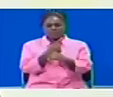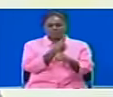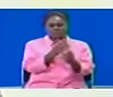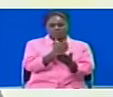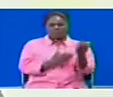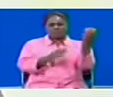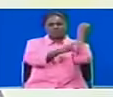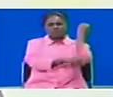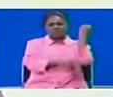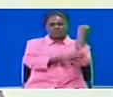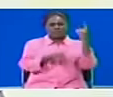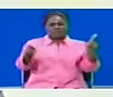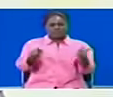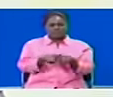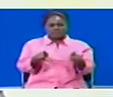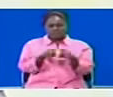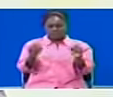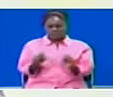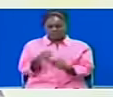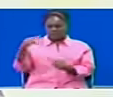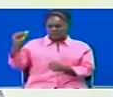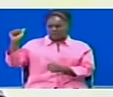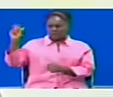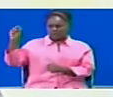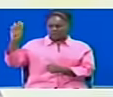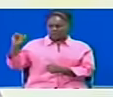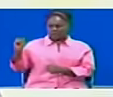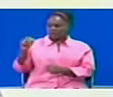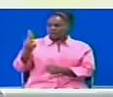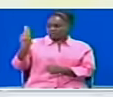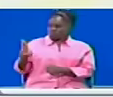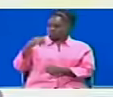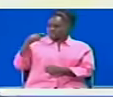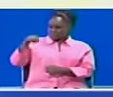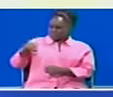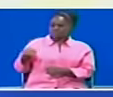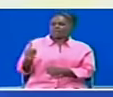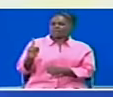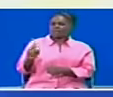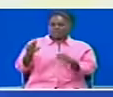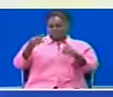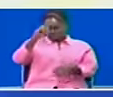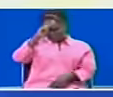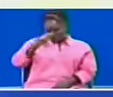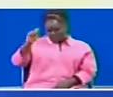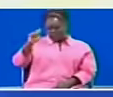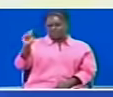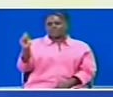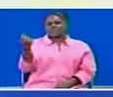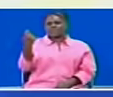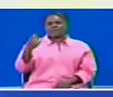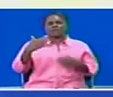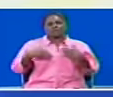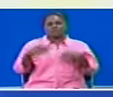za taifa. Kutokana na yaliyojiri nchini Gambia, Rais Uhuru Kenyatta amesema kwamba yeye atatii matakwa ya Kenya ifikapo